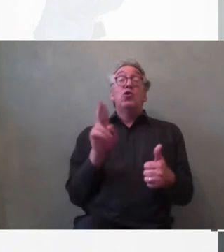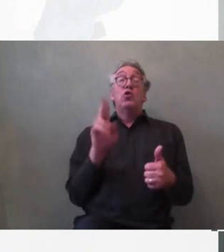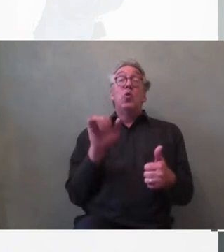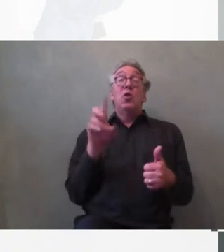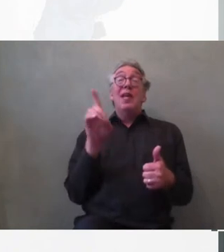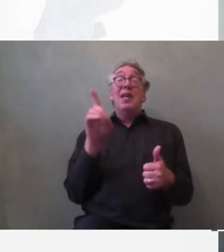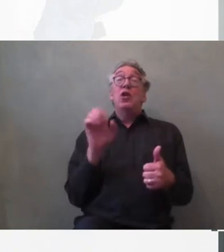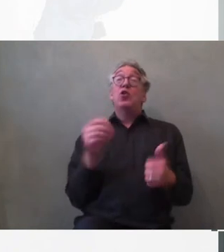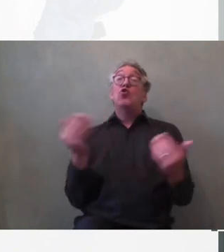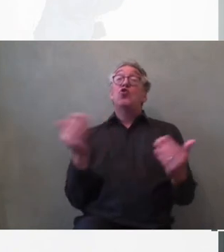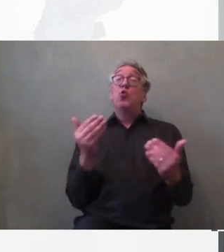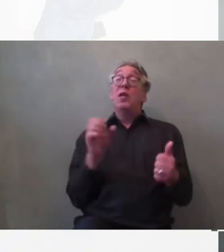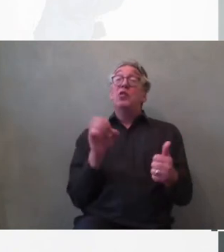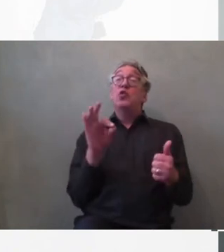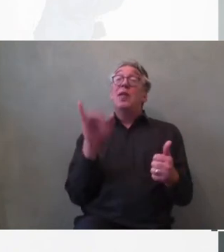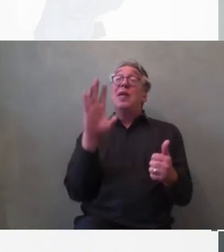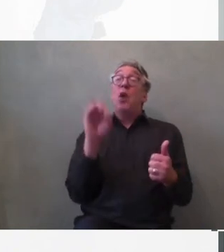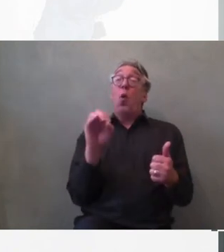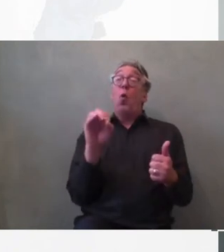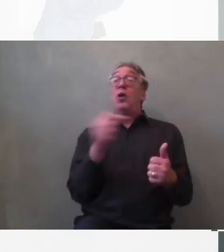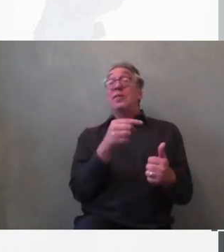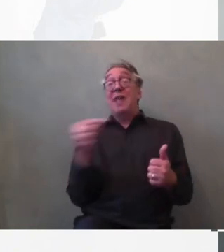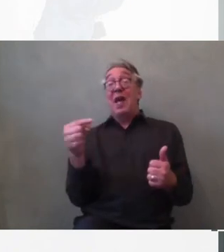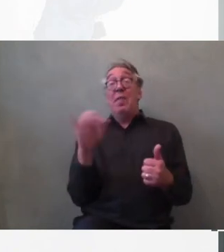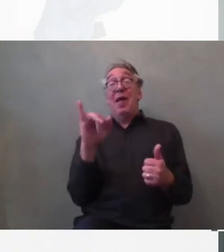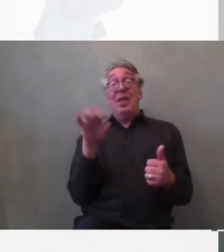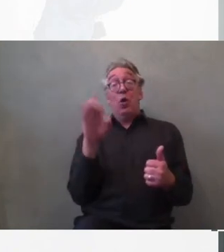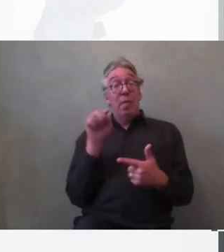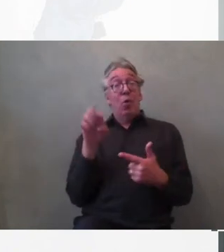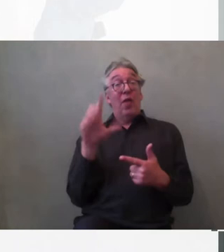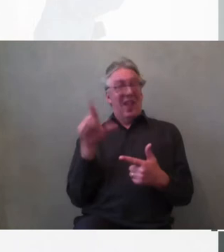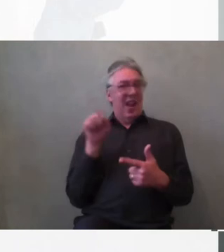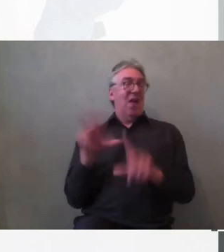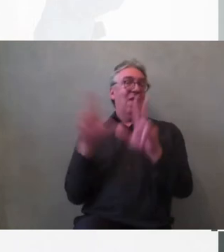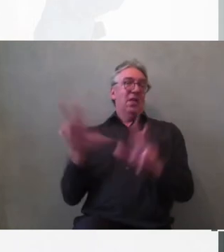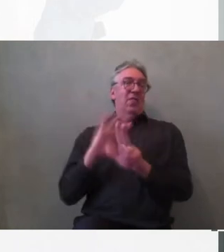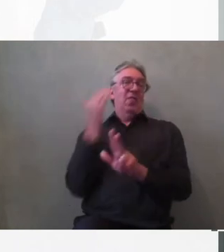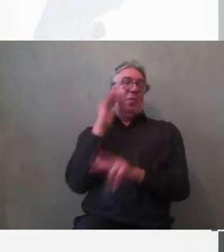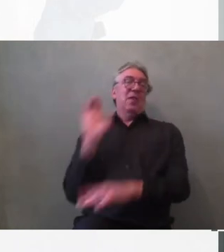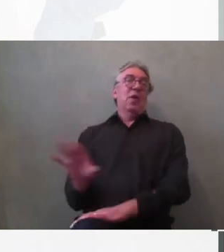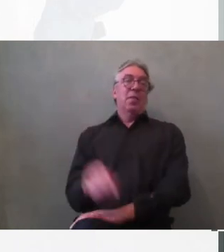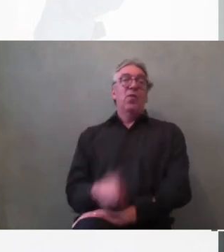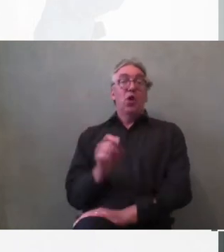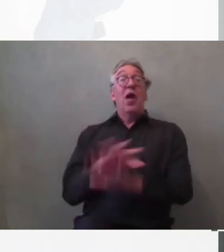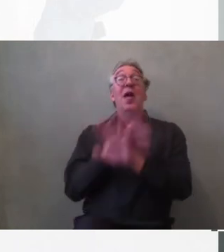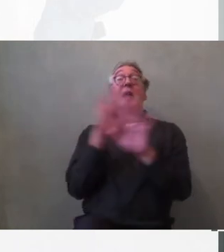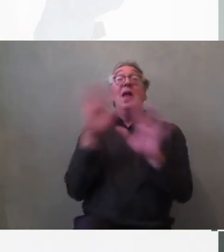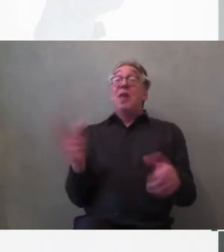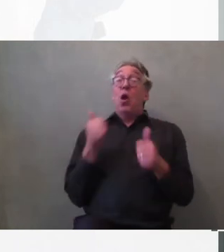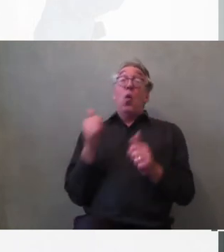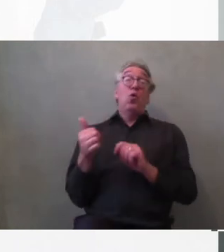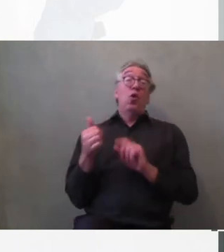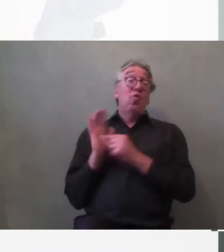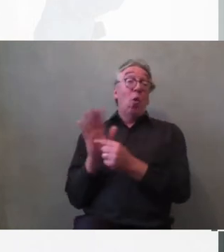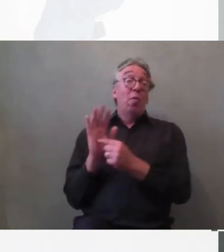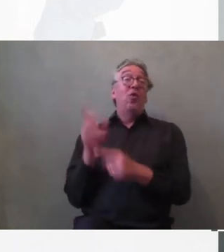studio-inclusie.nl. En daar vind of .com, god, vergeet ik altijd. Nou, kun je een heleboel best practices en publicaties vinden om je op weg te